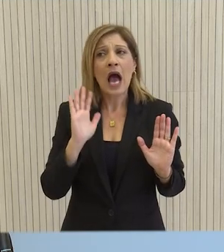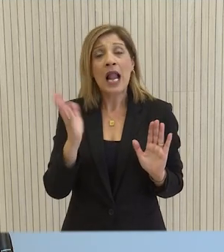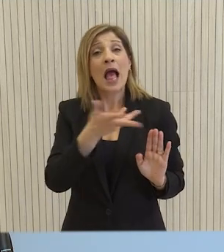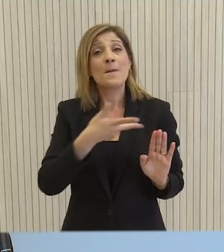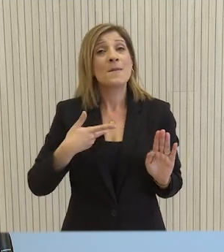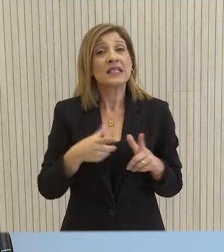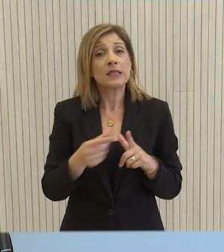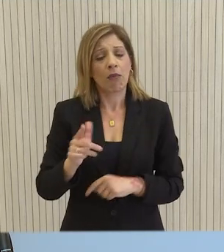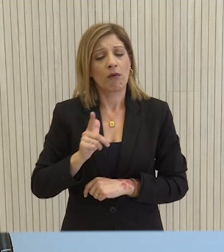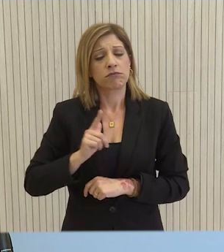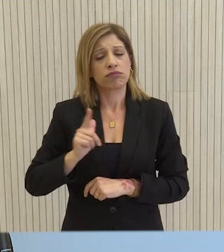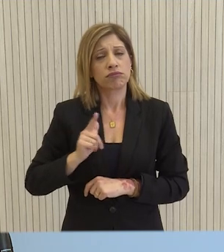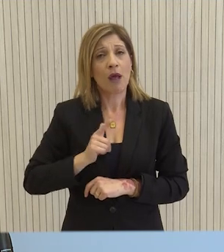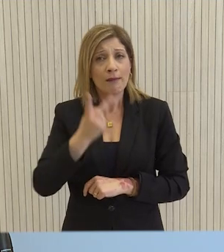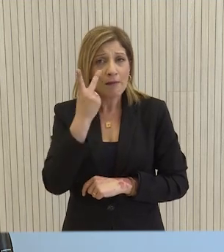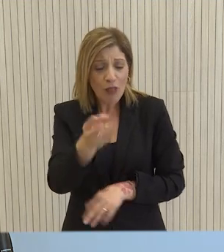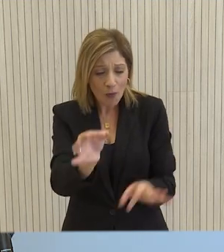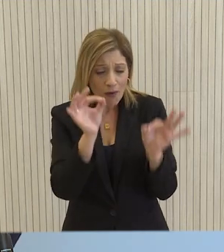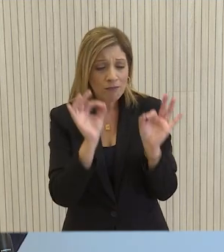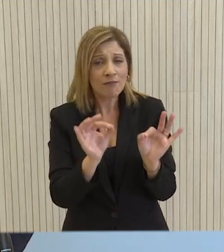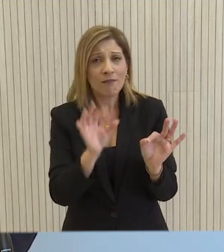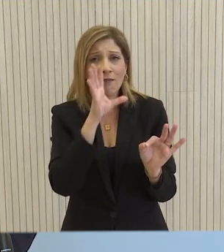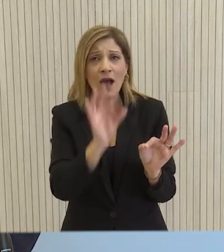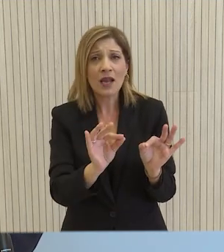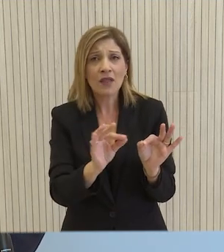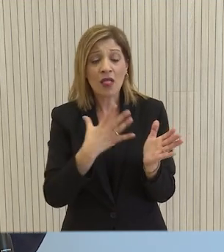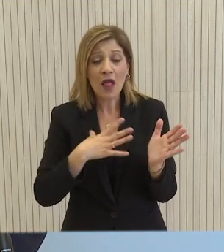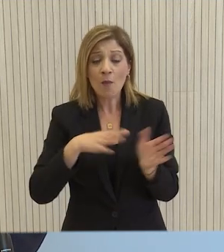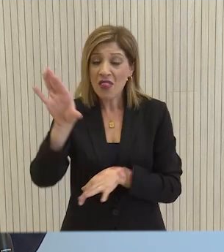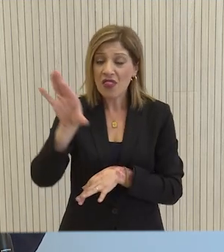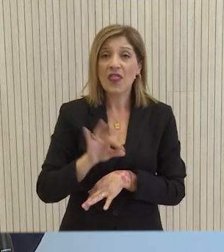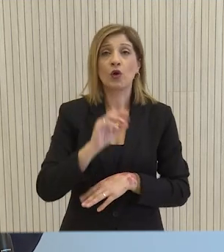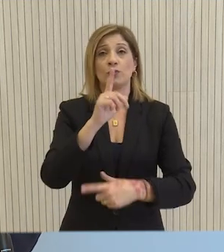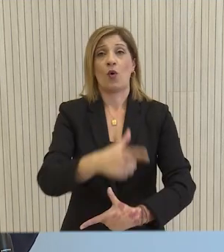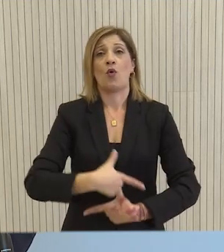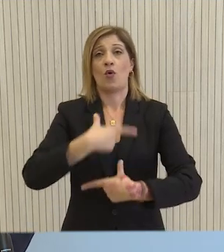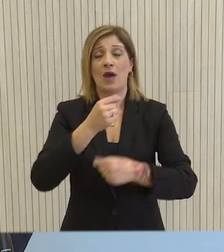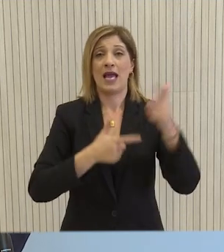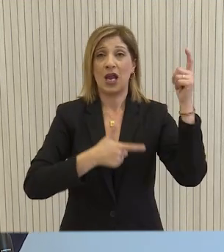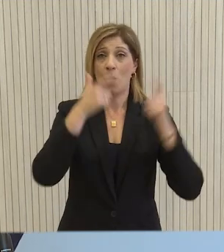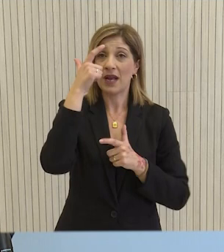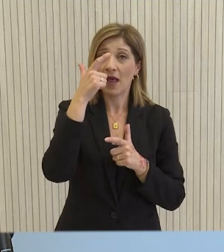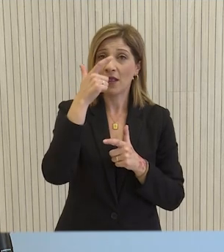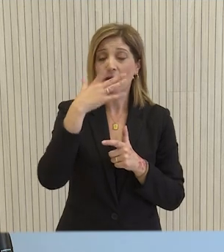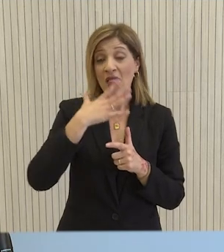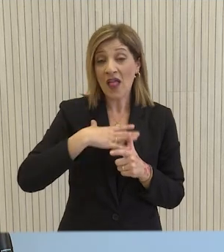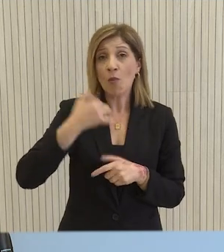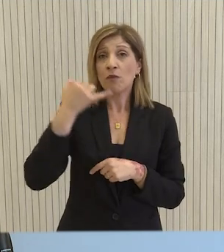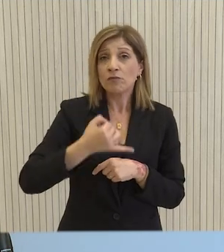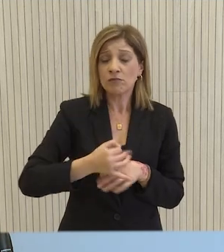Εμείς αναμένουμε να δούμε στην πράξη και με τον διορισμό του απεσταλμένου του Γενικού Γραμματέα των Ηνωμένων Εθνών, επί της